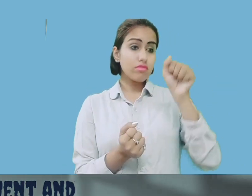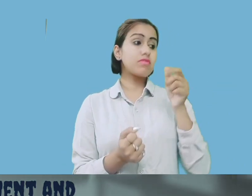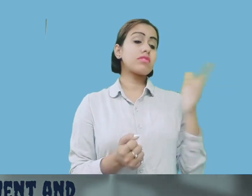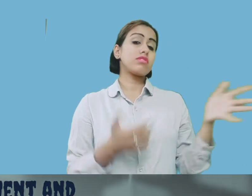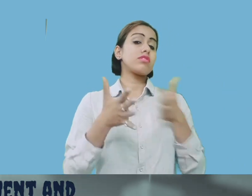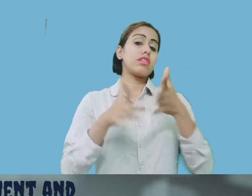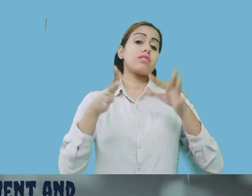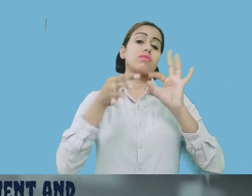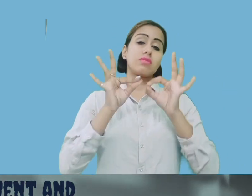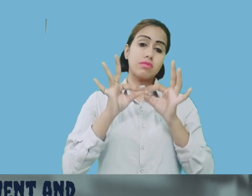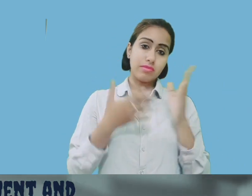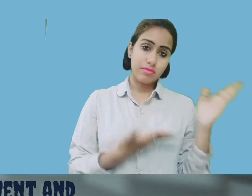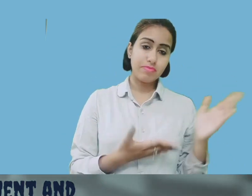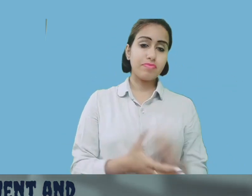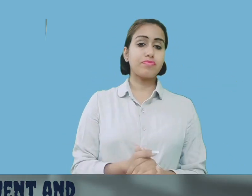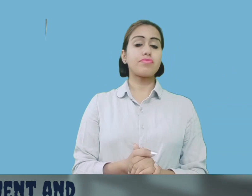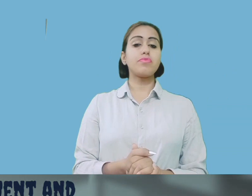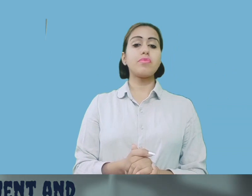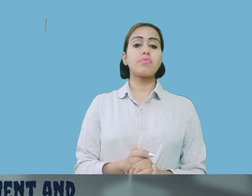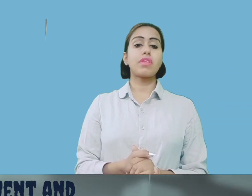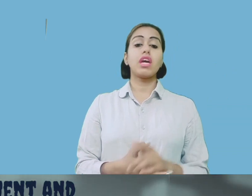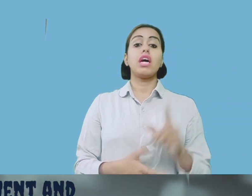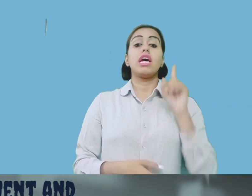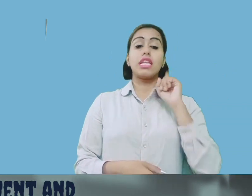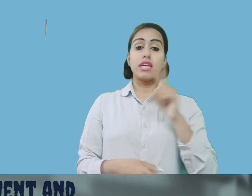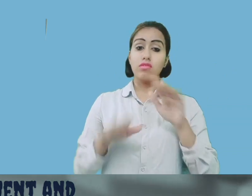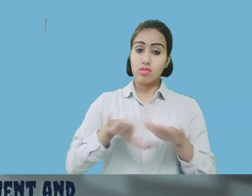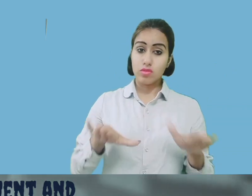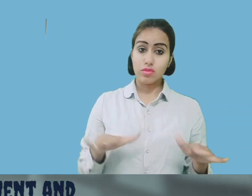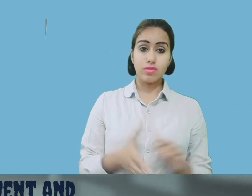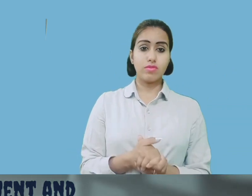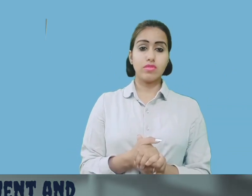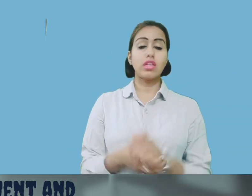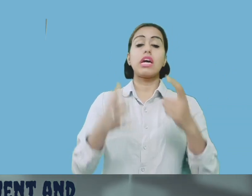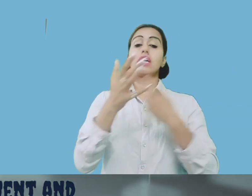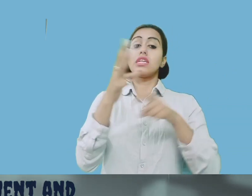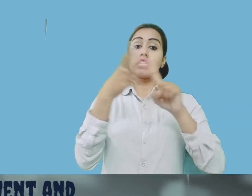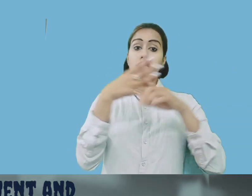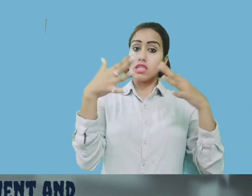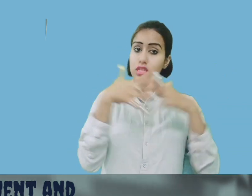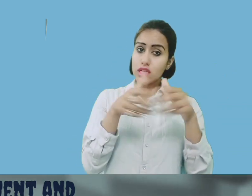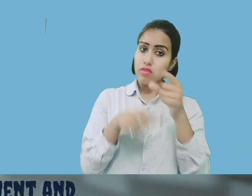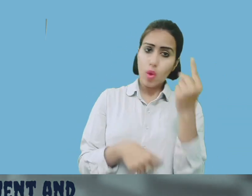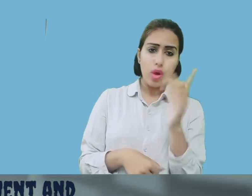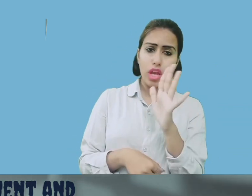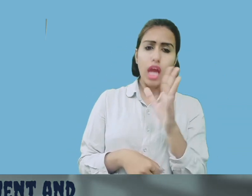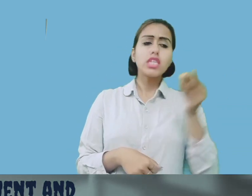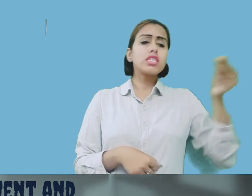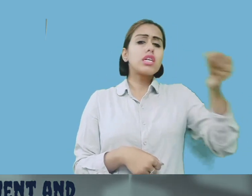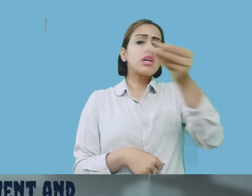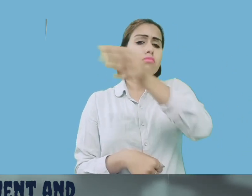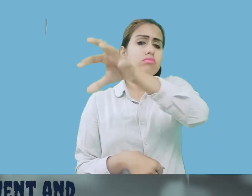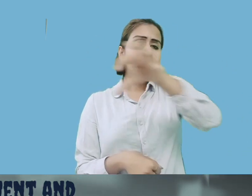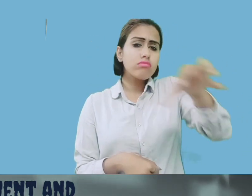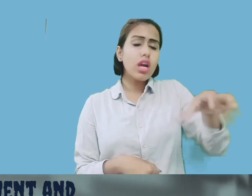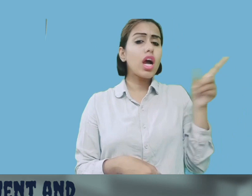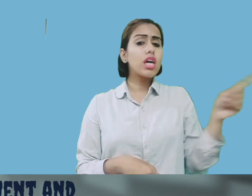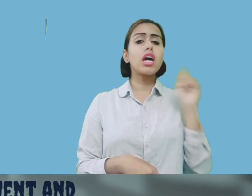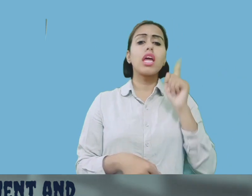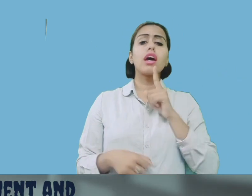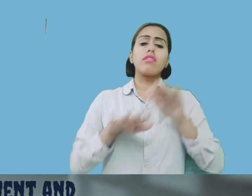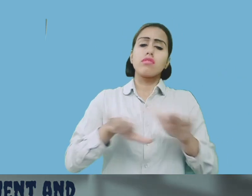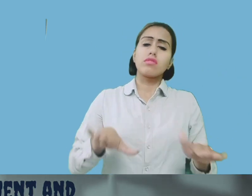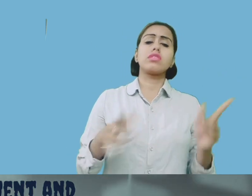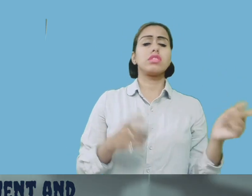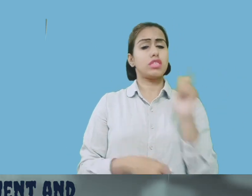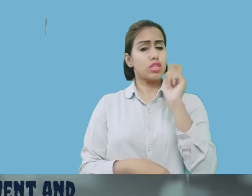रही हैं। अभी इन्होंने समर कैंप के माध्यम से लगातार रीवा के आसपास के जो डेफ बच्चे हैं उनके